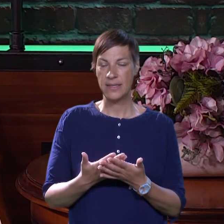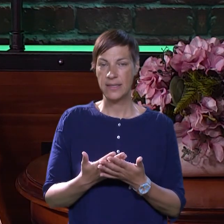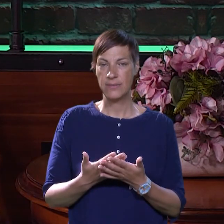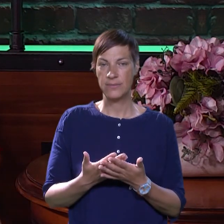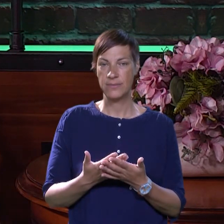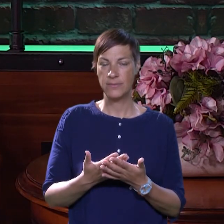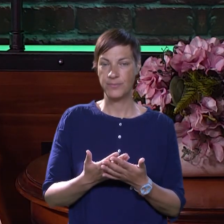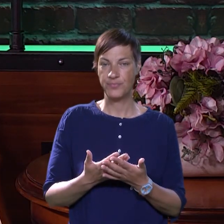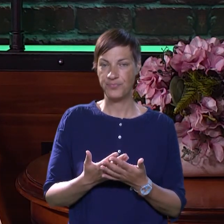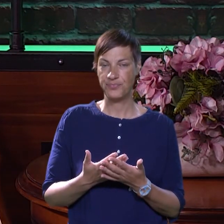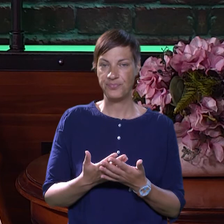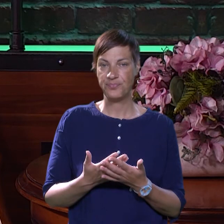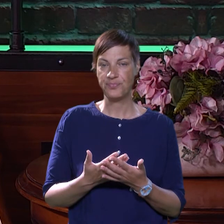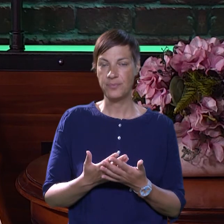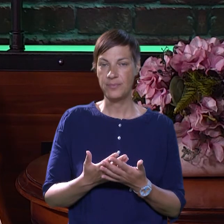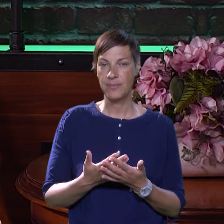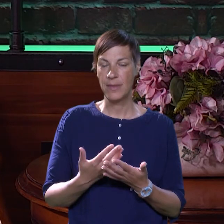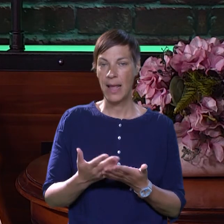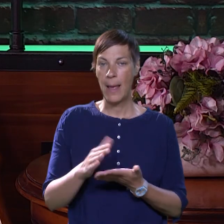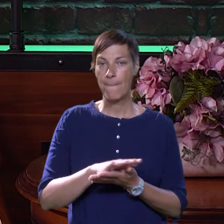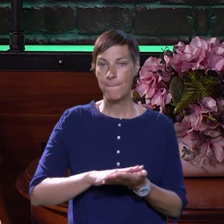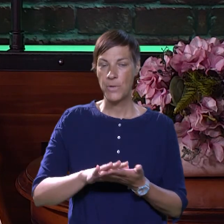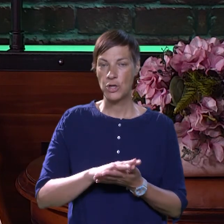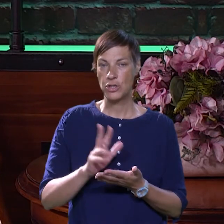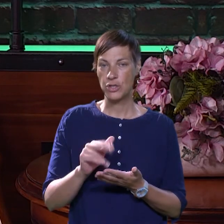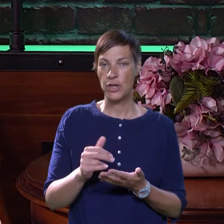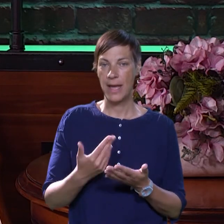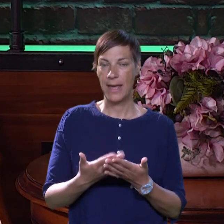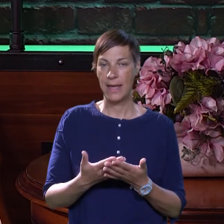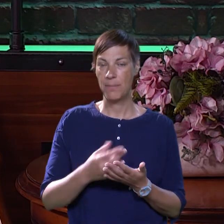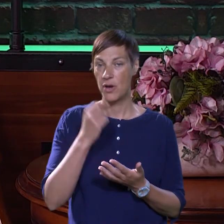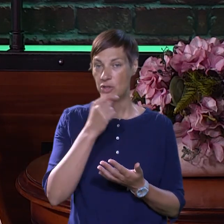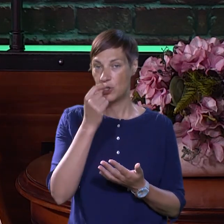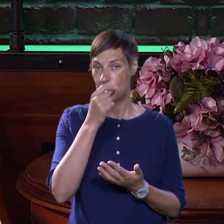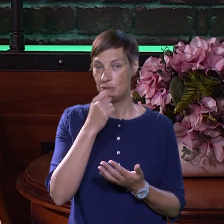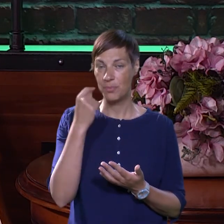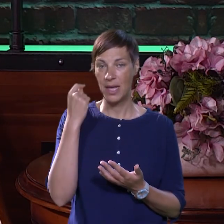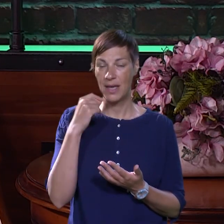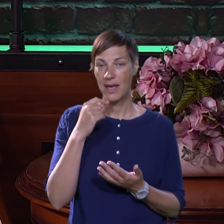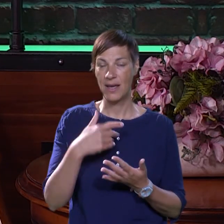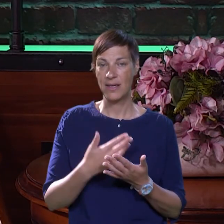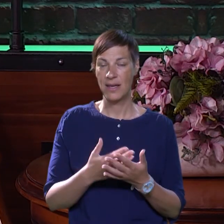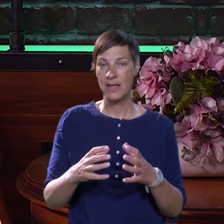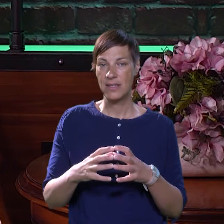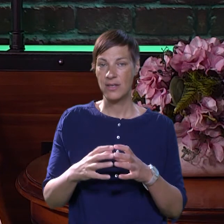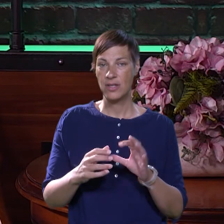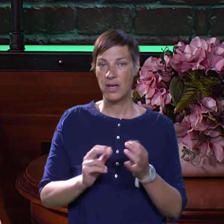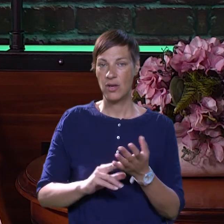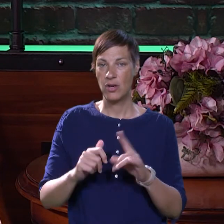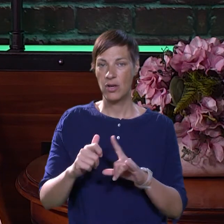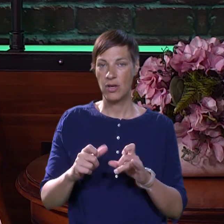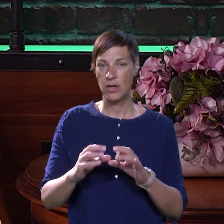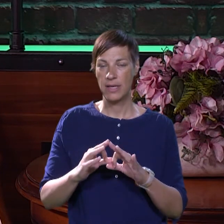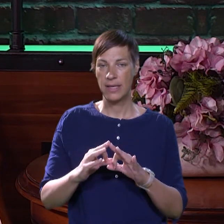razdvajati, odnosno granat to za dalje. A prostora ima od šminkanja čak recimo za odjel